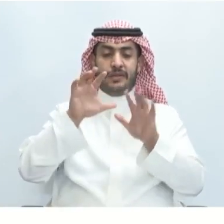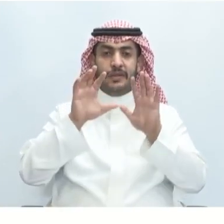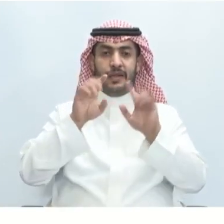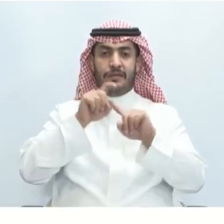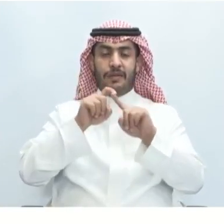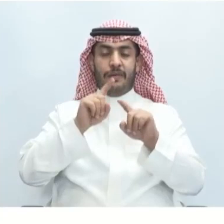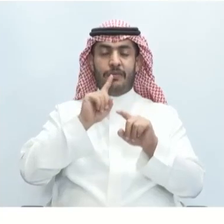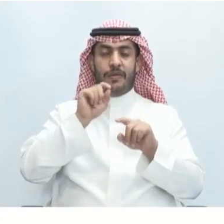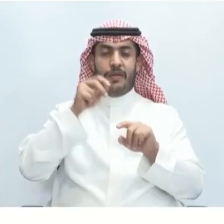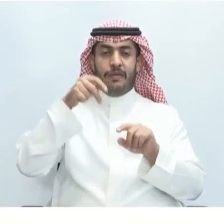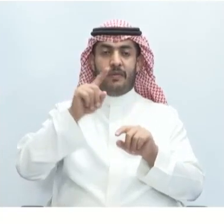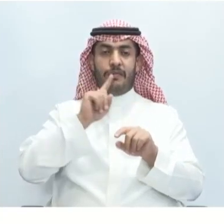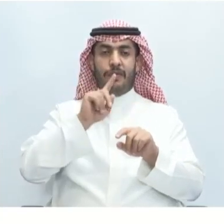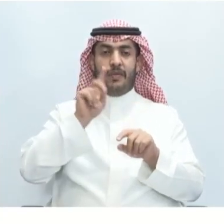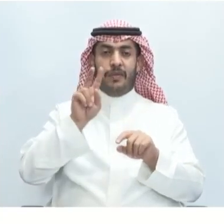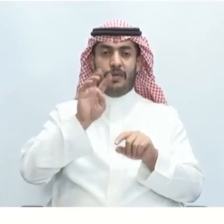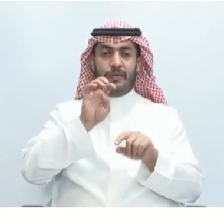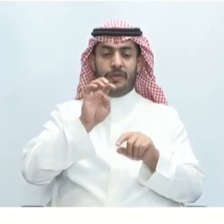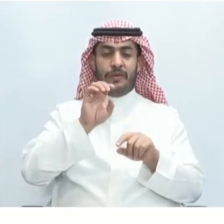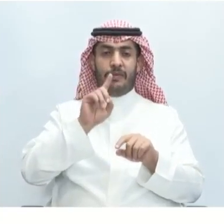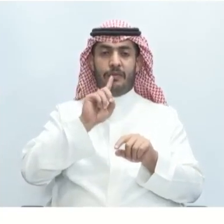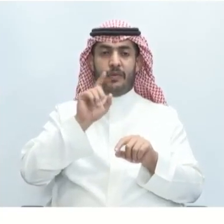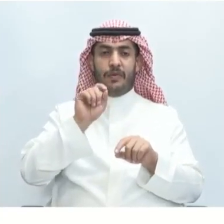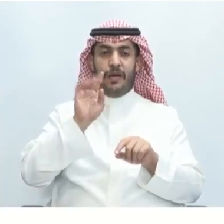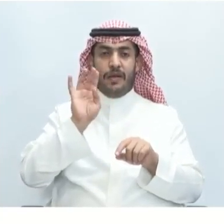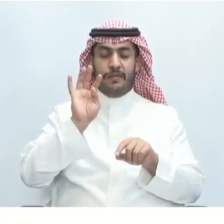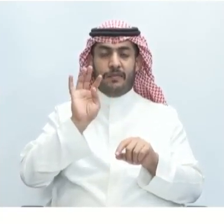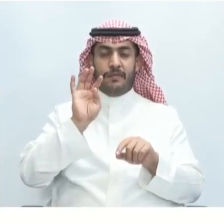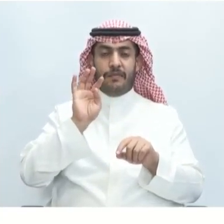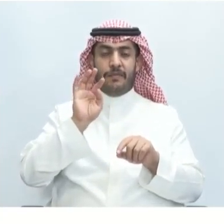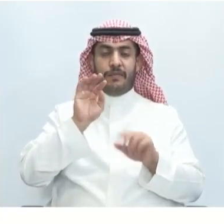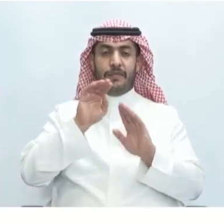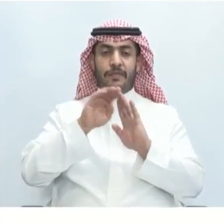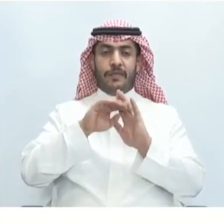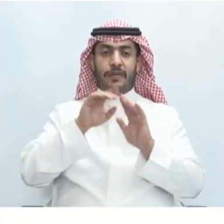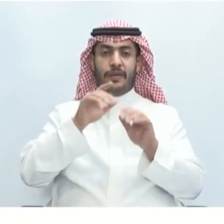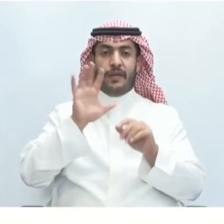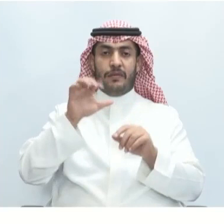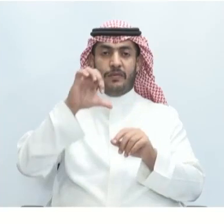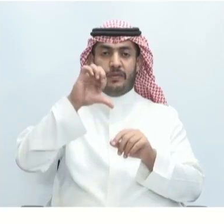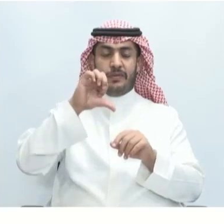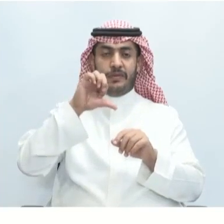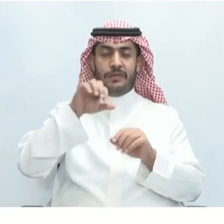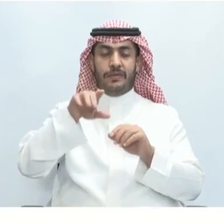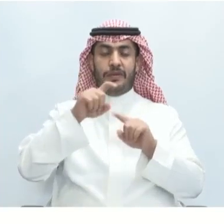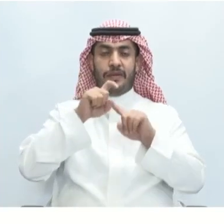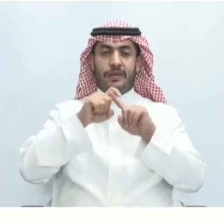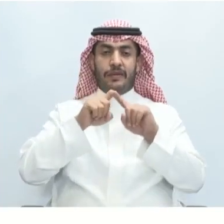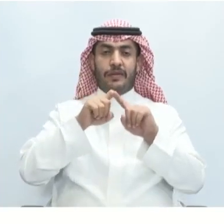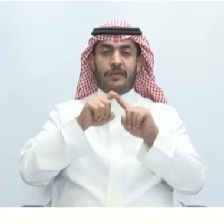عشر بالمئه وثمانيه اربعه وخمسه وتسعين اذا هذه النسبه